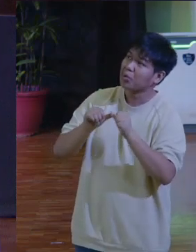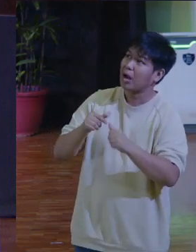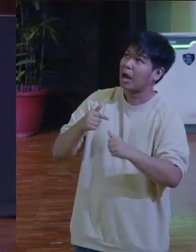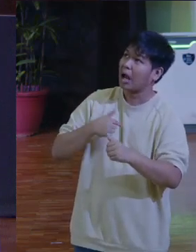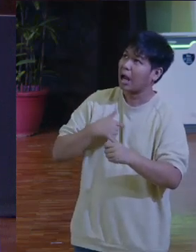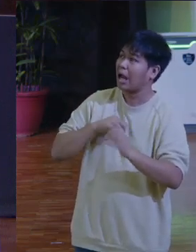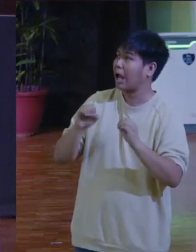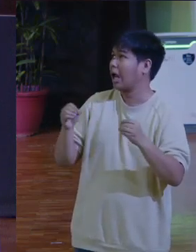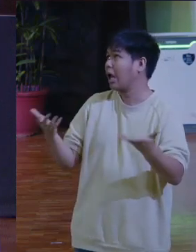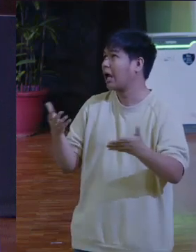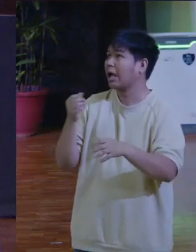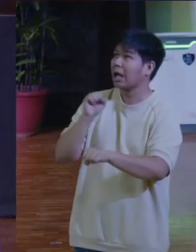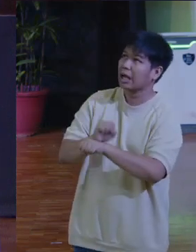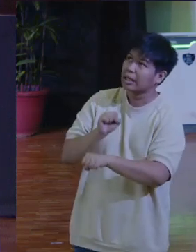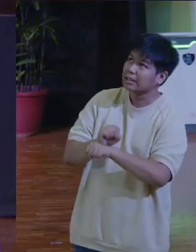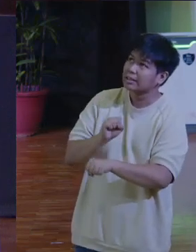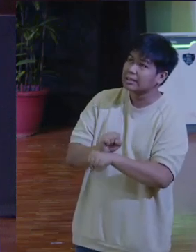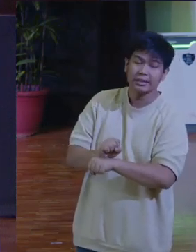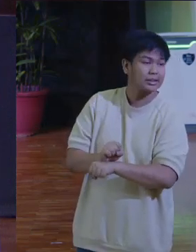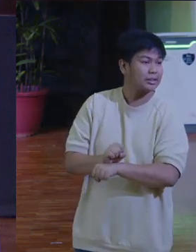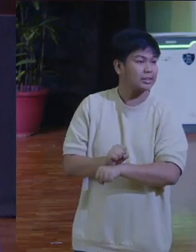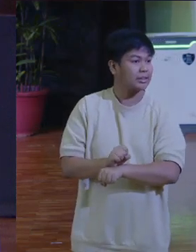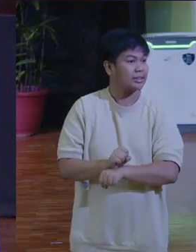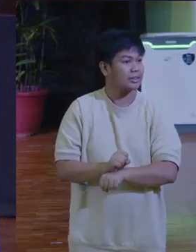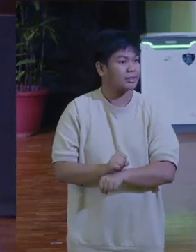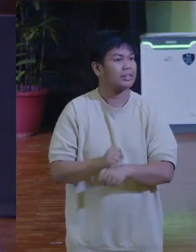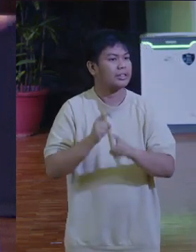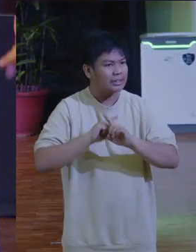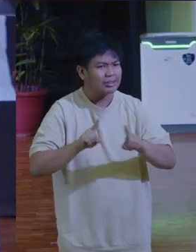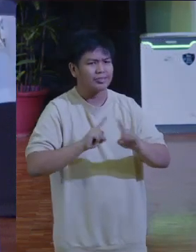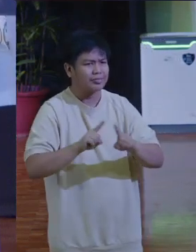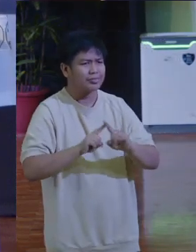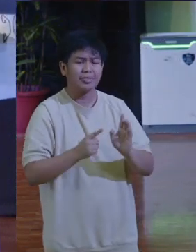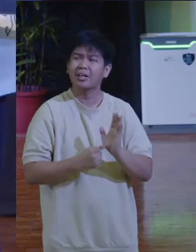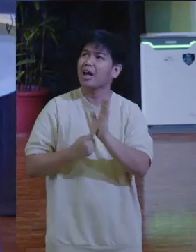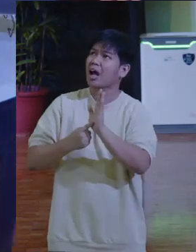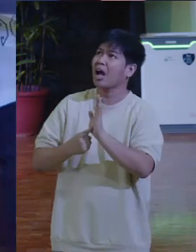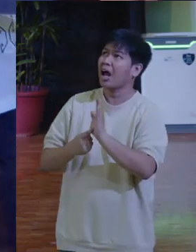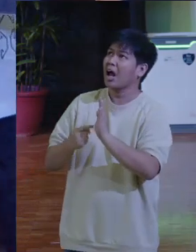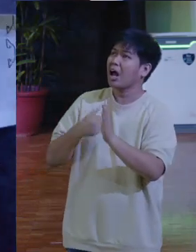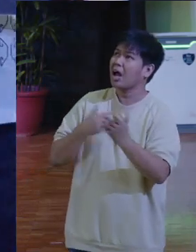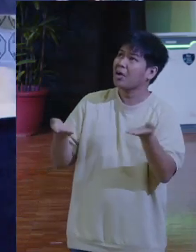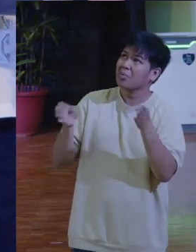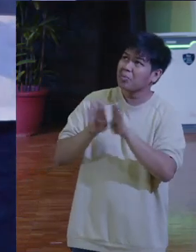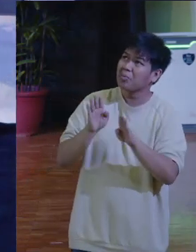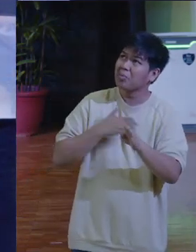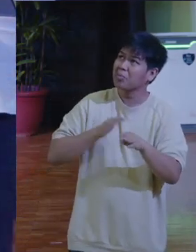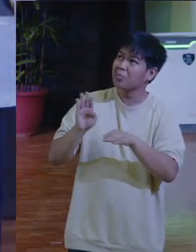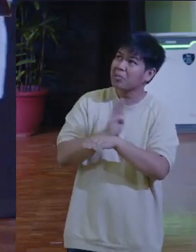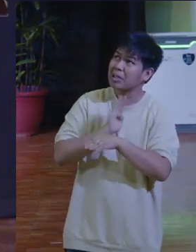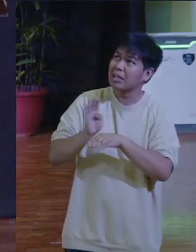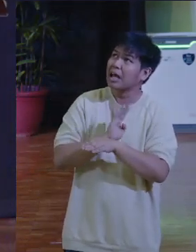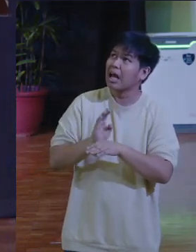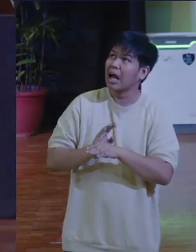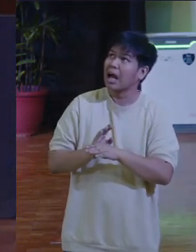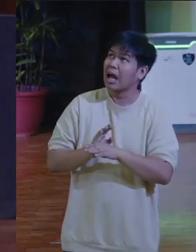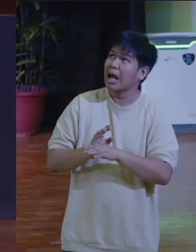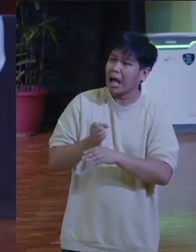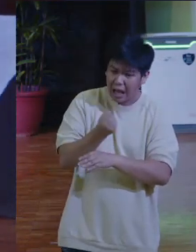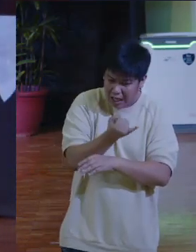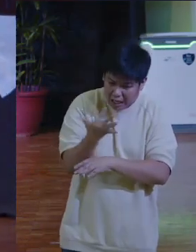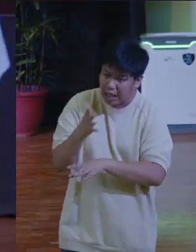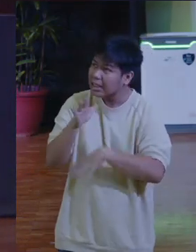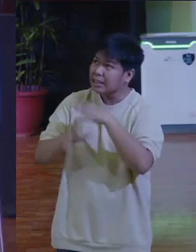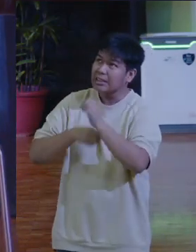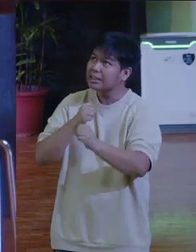aking kawalan, ng aking tinatangkilik, ng pagsara ng aking negosyo? Kailan ba ito? Hanggang kailan